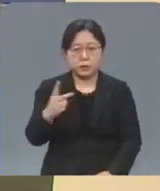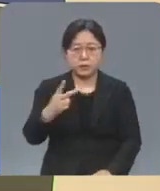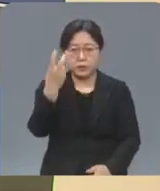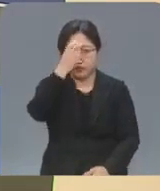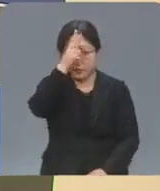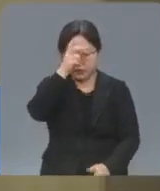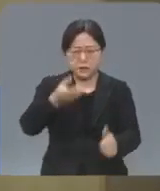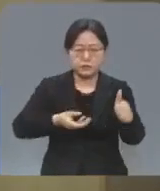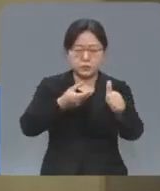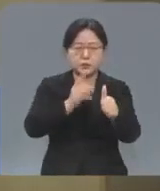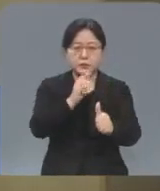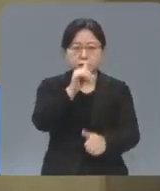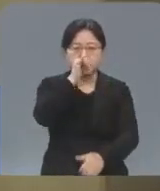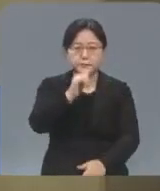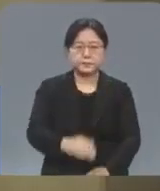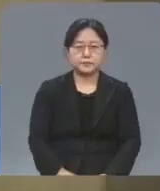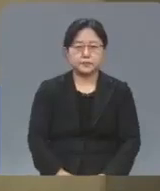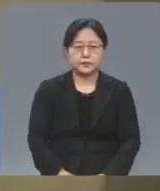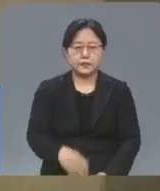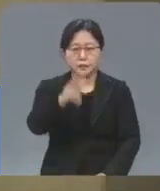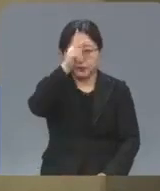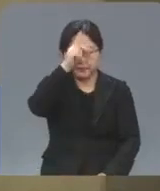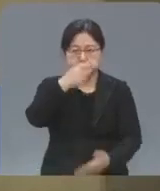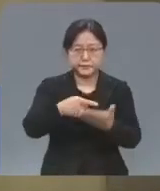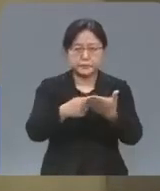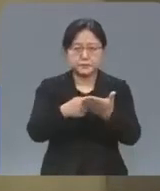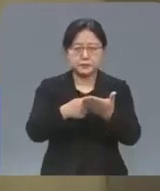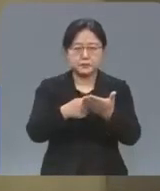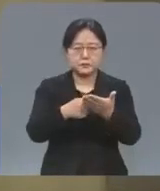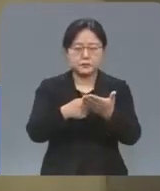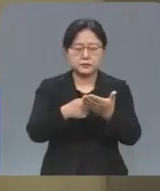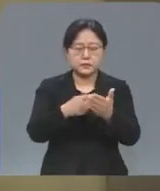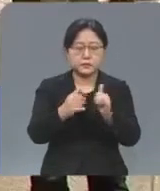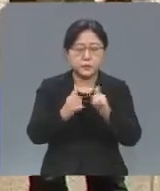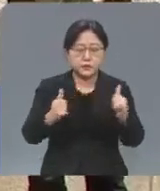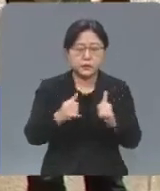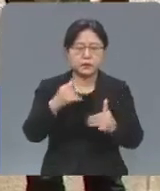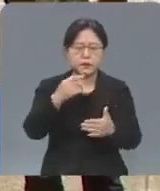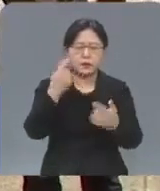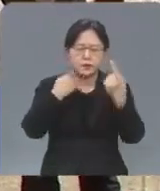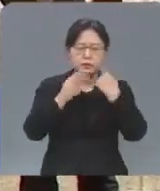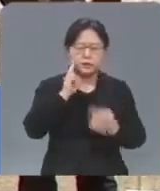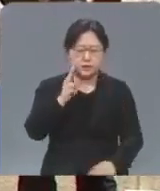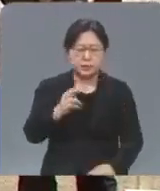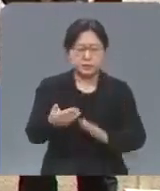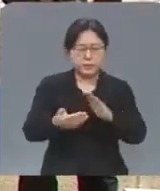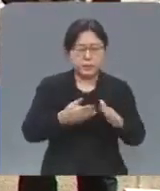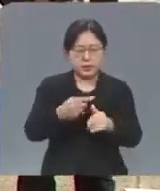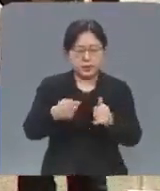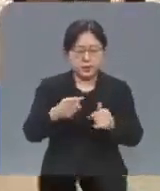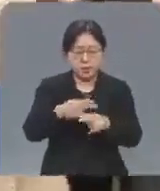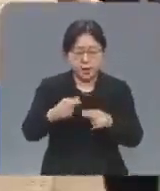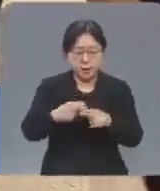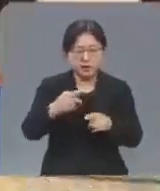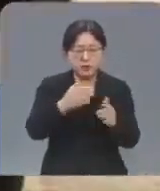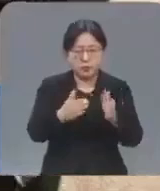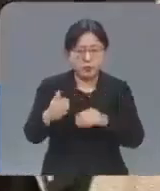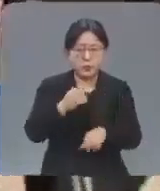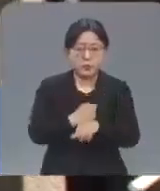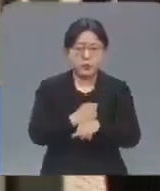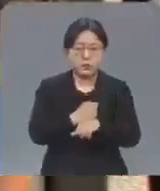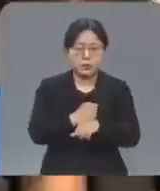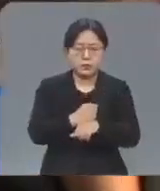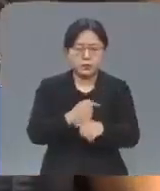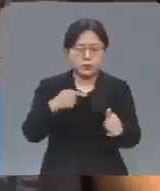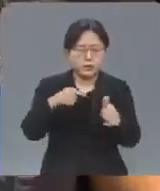검찰에 송치했다고 밝혔습니다. 경찰은 피해자 부상 정도가 심하고 사전에 흉기를 준비한 점 등을 토대로 살인